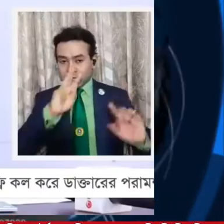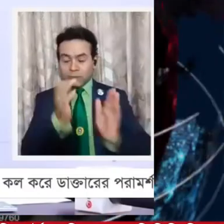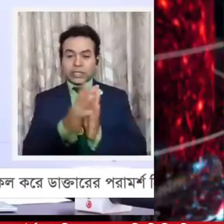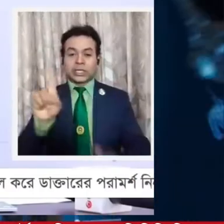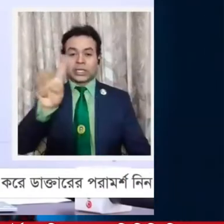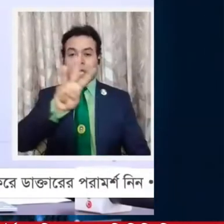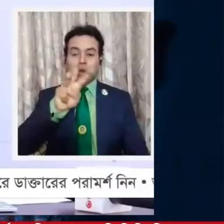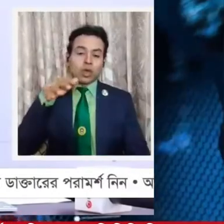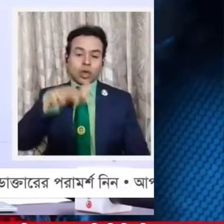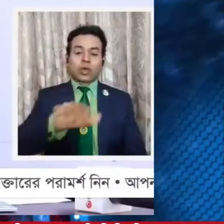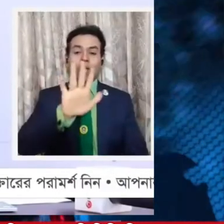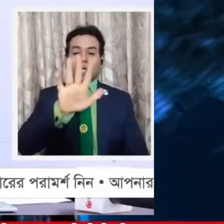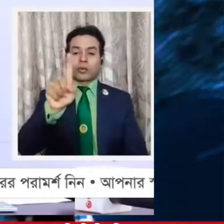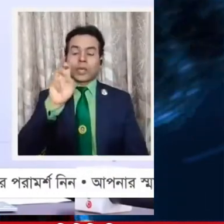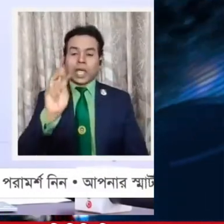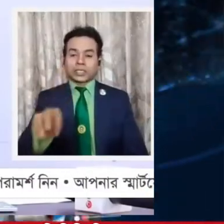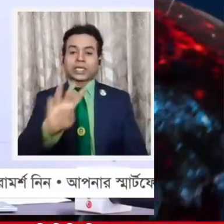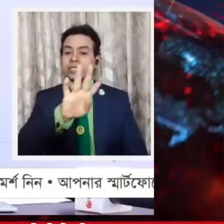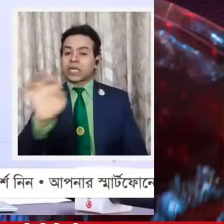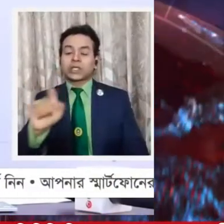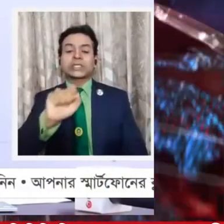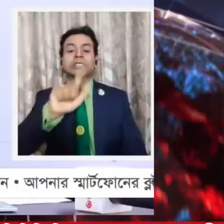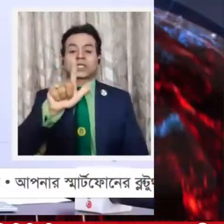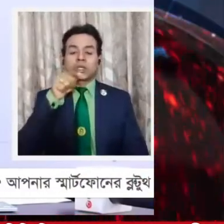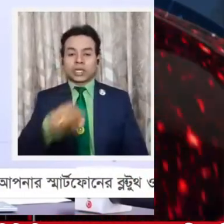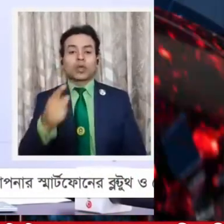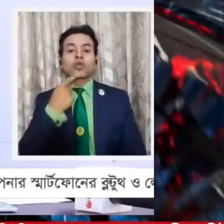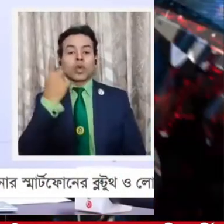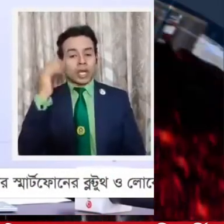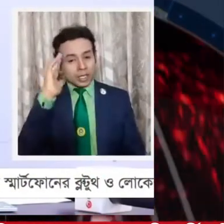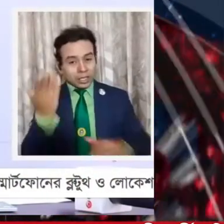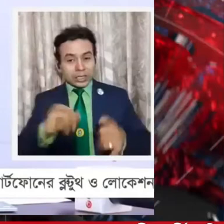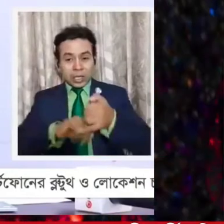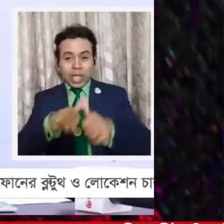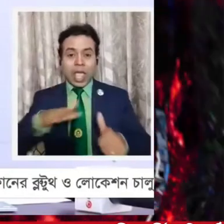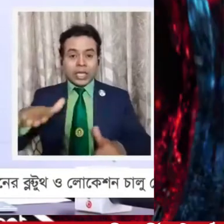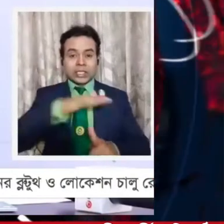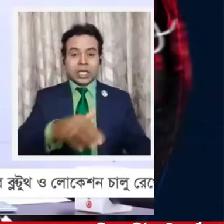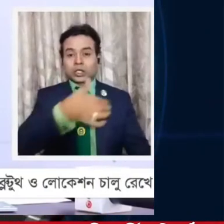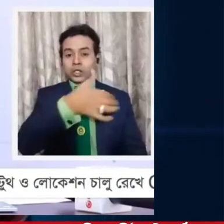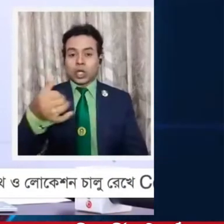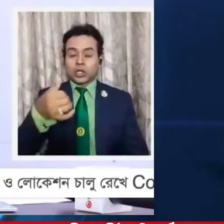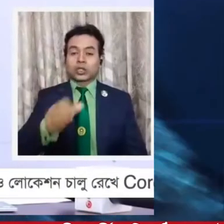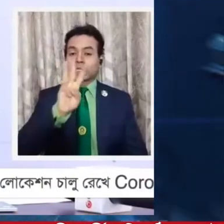এশিয়ায় 24 ঘন্টায় শনাক্ত হয়েছে 43,453 জন। এ পর্যন্ত দক্ষিণ পূর্ব এশিয়ায় শনাক্ত